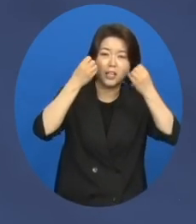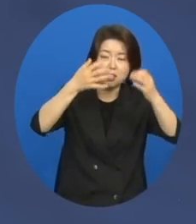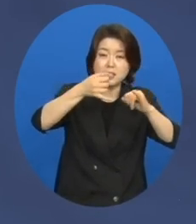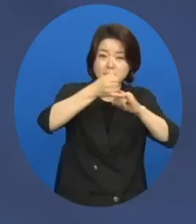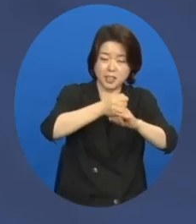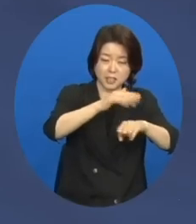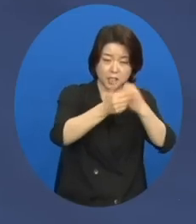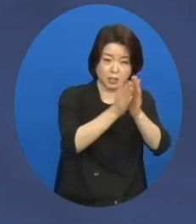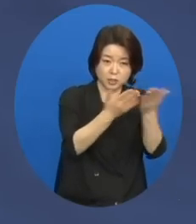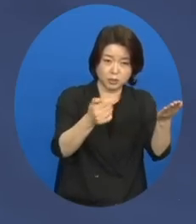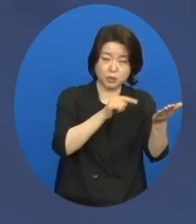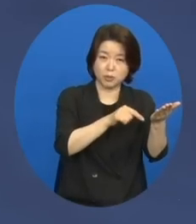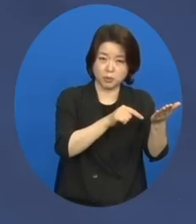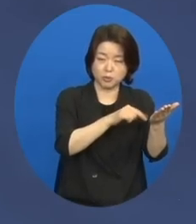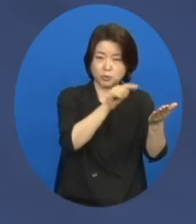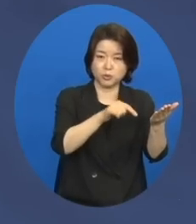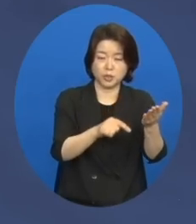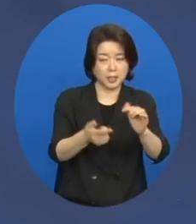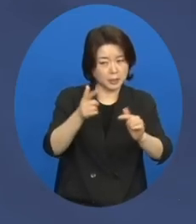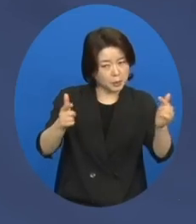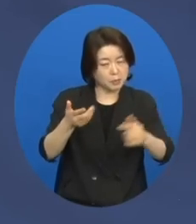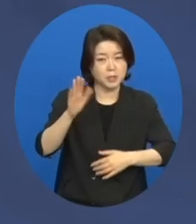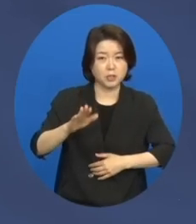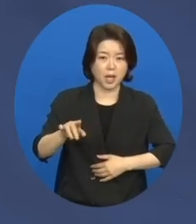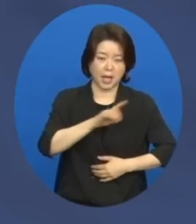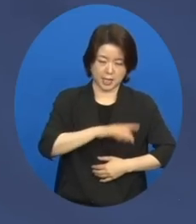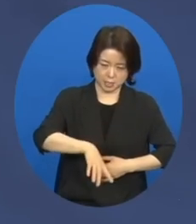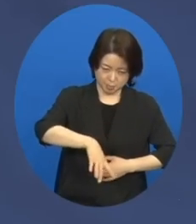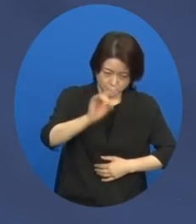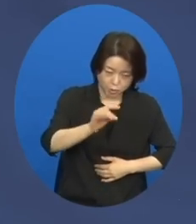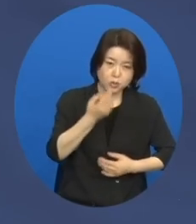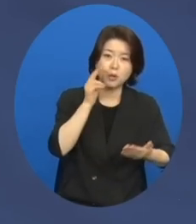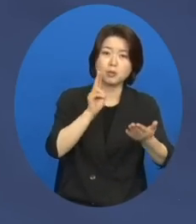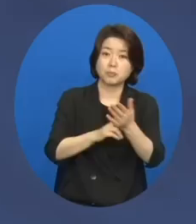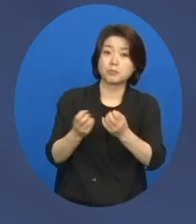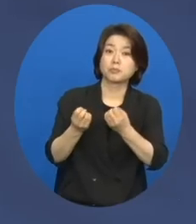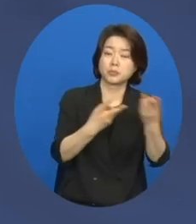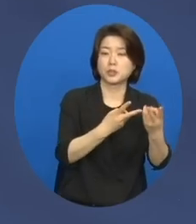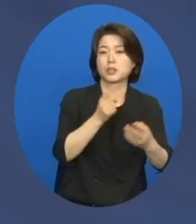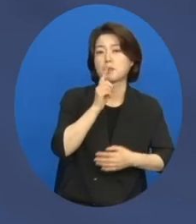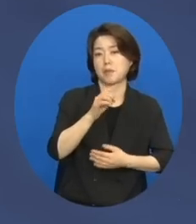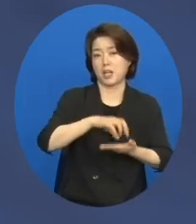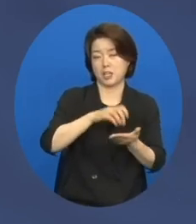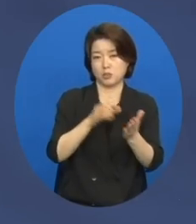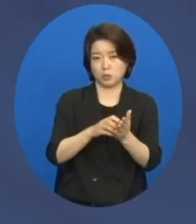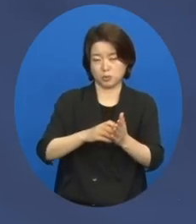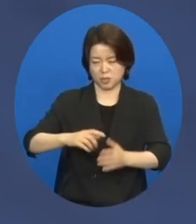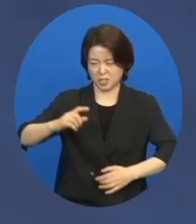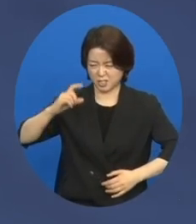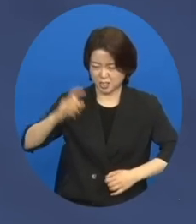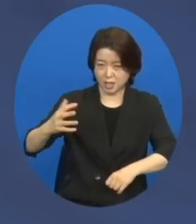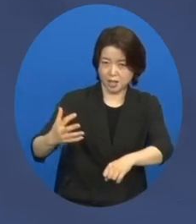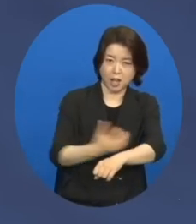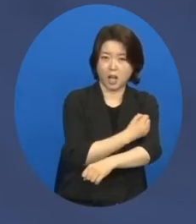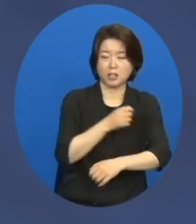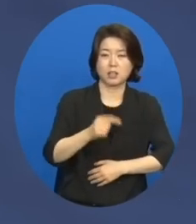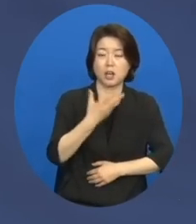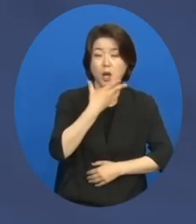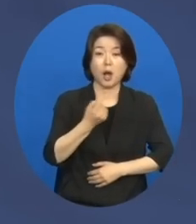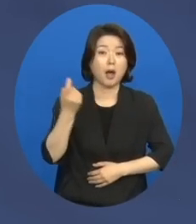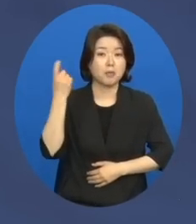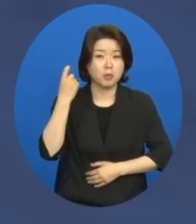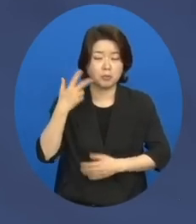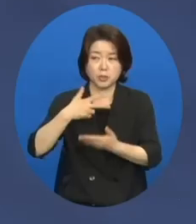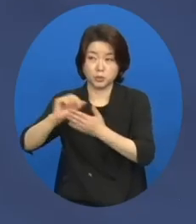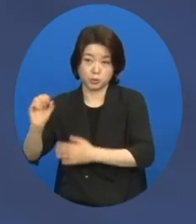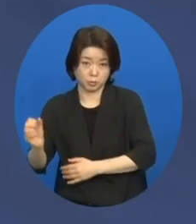가장 견해는 차이가 있지만 가장 먼저 기록된 서신이다 이렇게 말할 정도로 아주 강력한 복음이